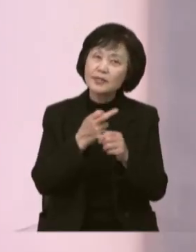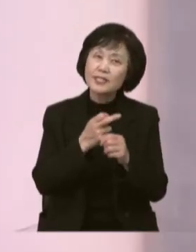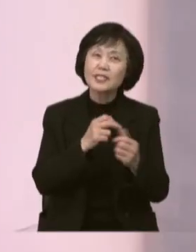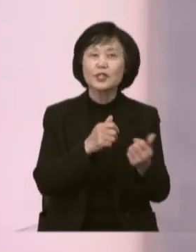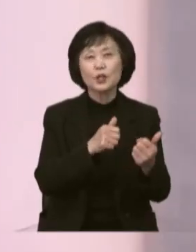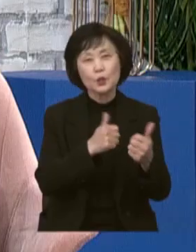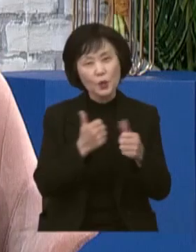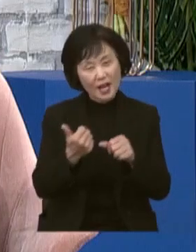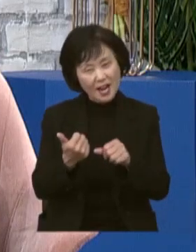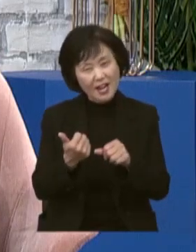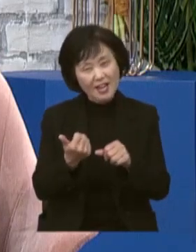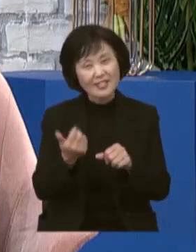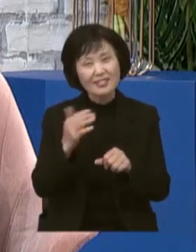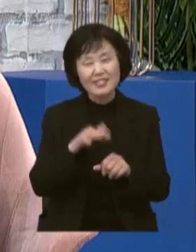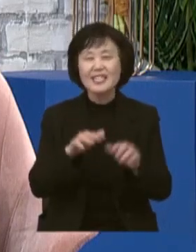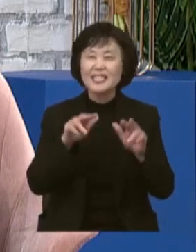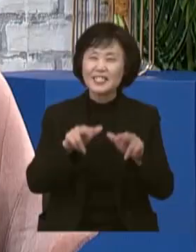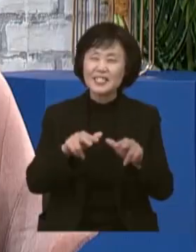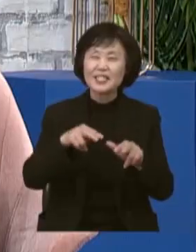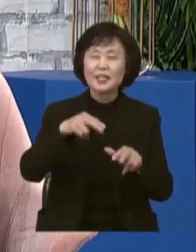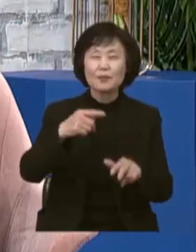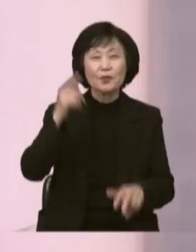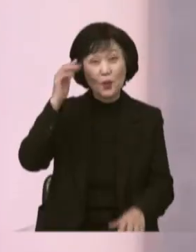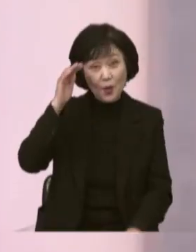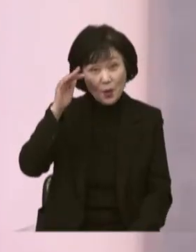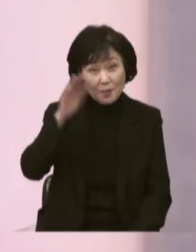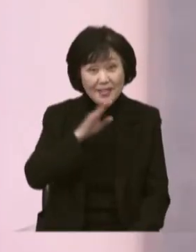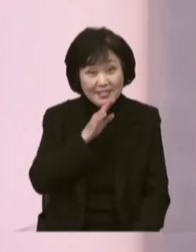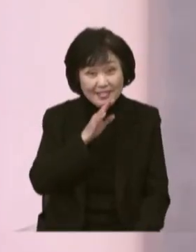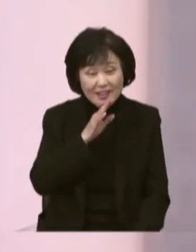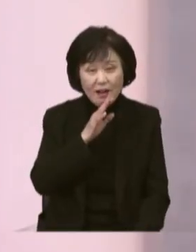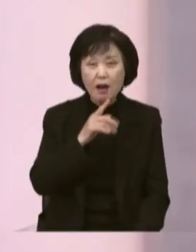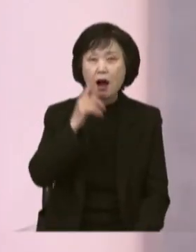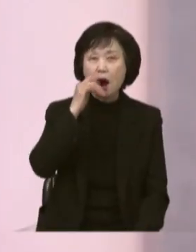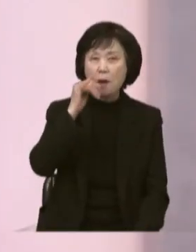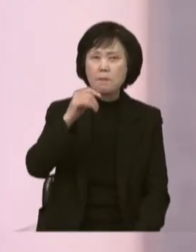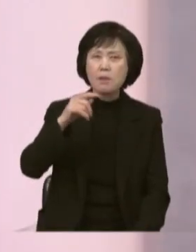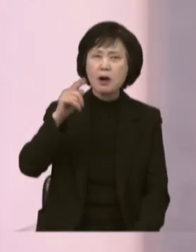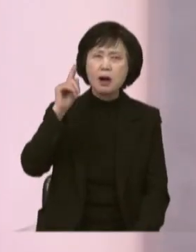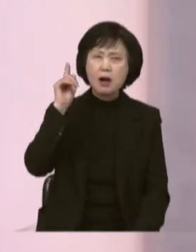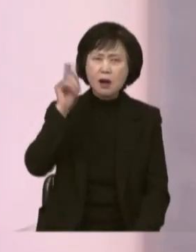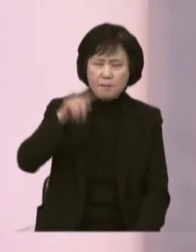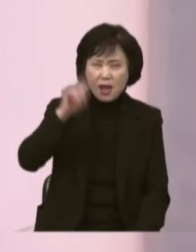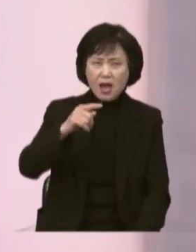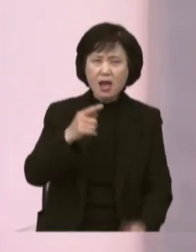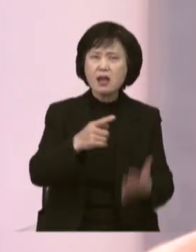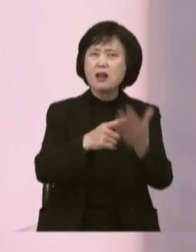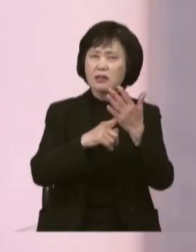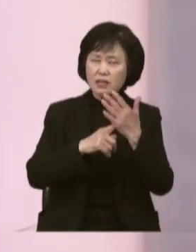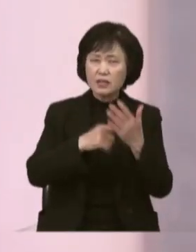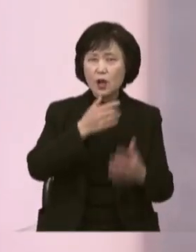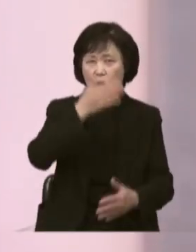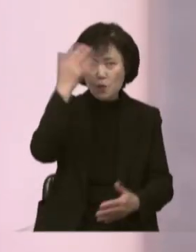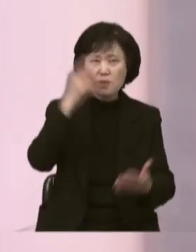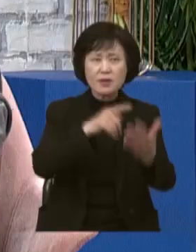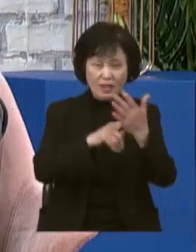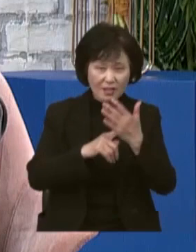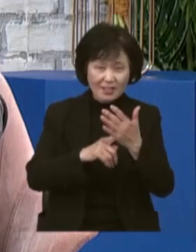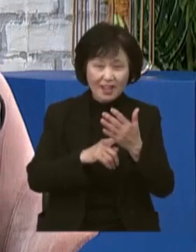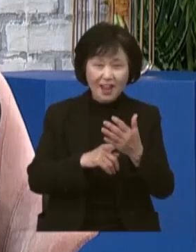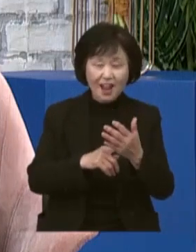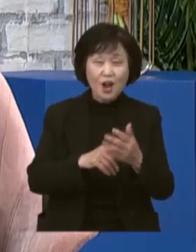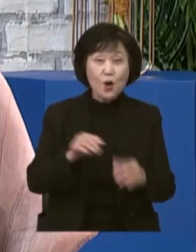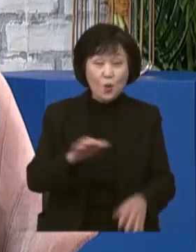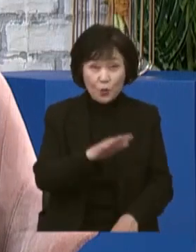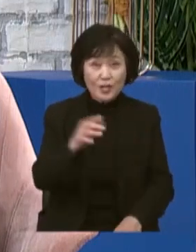12년에 돌아가. 그래도 지금도 그립죠? 아이 그 근데요 왜? 아니 왜 우리 엄마는 매일 나타나가요 저한테? 그래요? 지금도. 그러면 잘 됐다. 저기